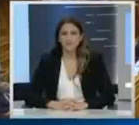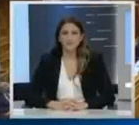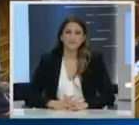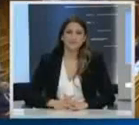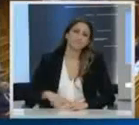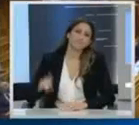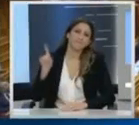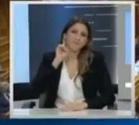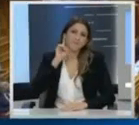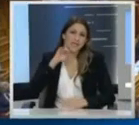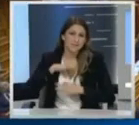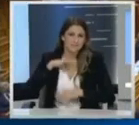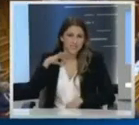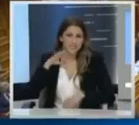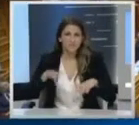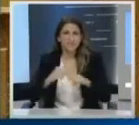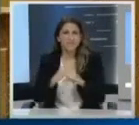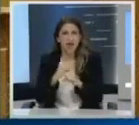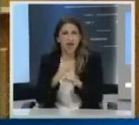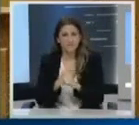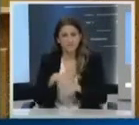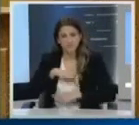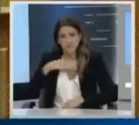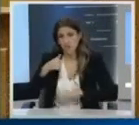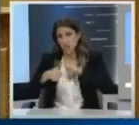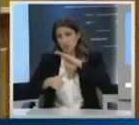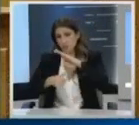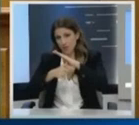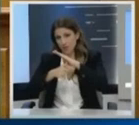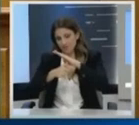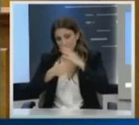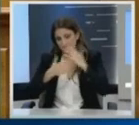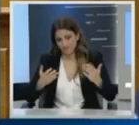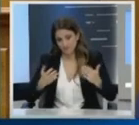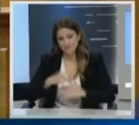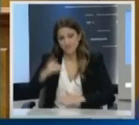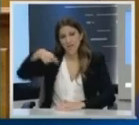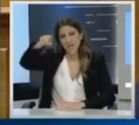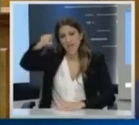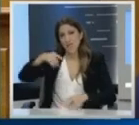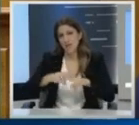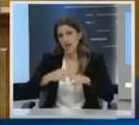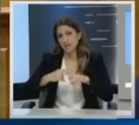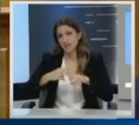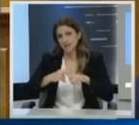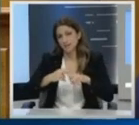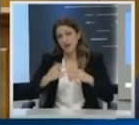Κυρίες και κύριοι συνάδελφοι, κύριε Πρόεδρε, η σημερινή μέρα είναι μια μέρα η